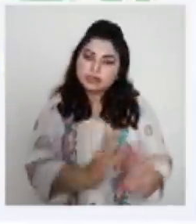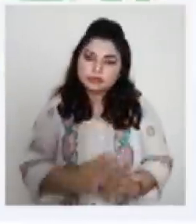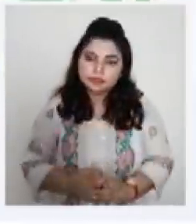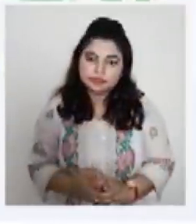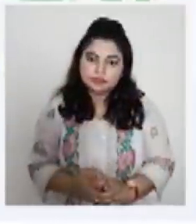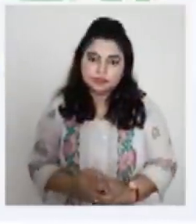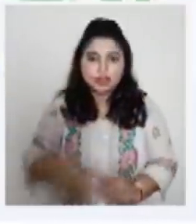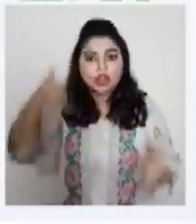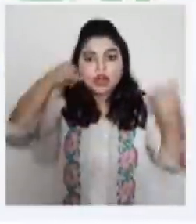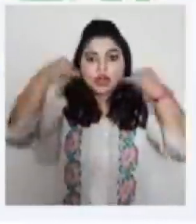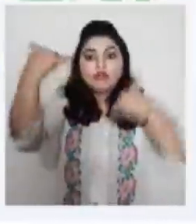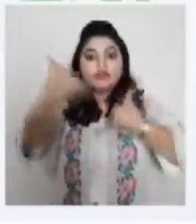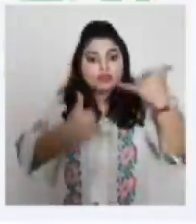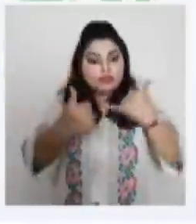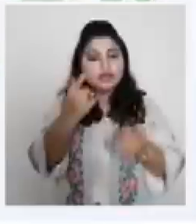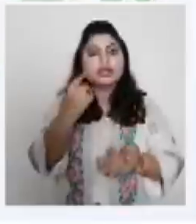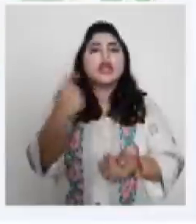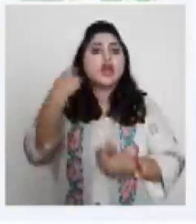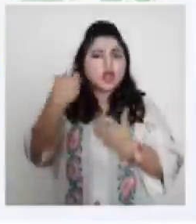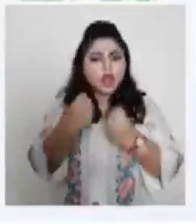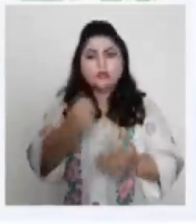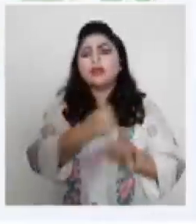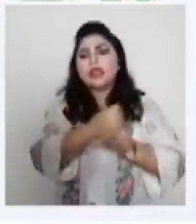১,৮৯,৪৮০টি। এই সূত্র কেন্দ্রীয় ঔষধাগার।